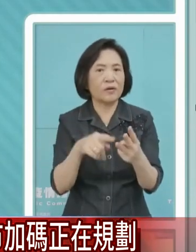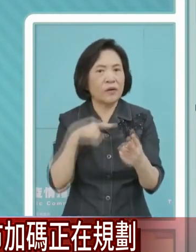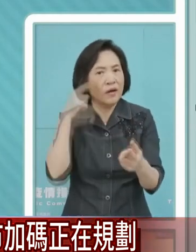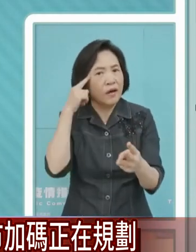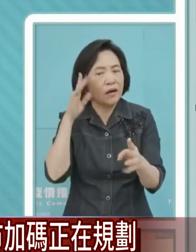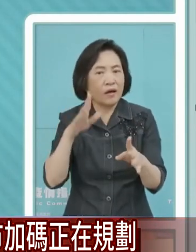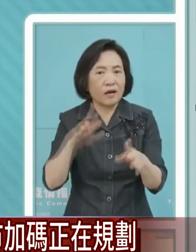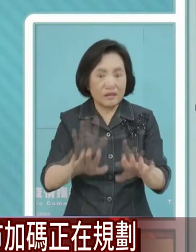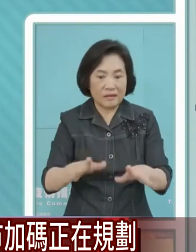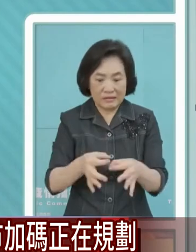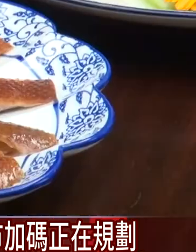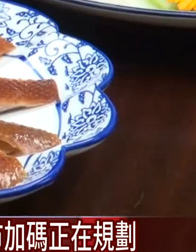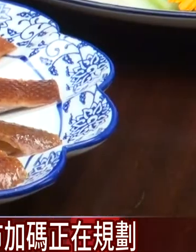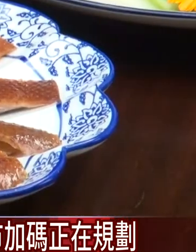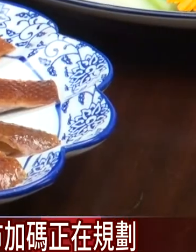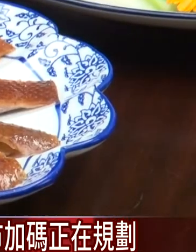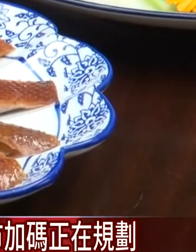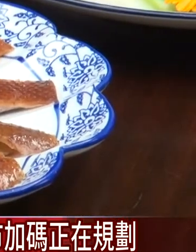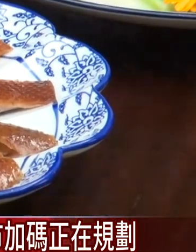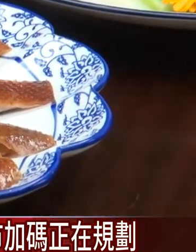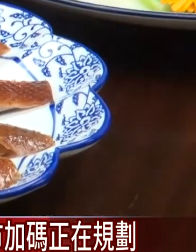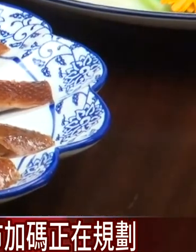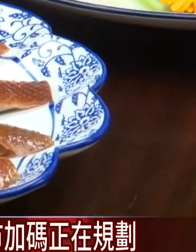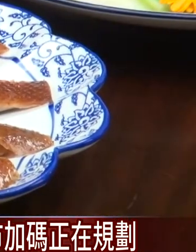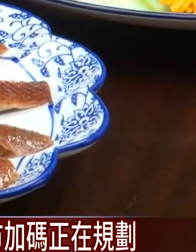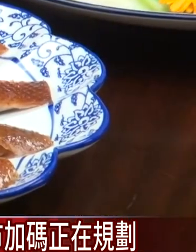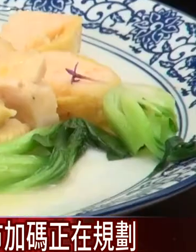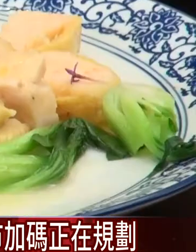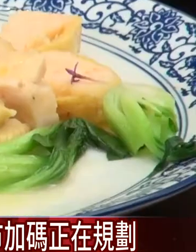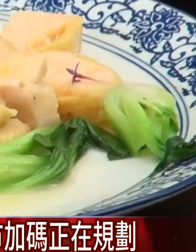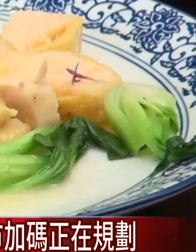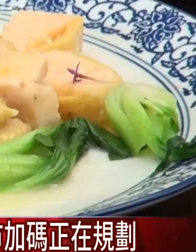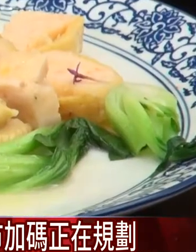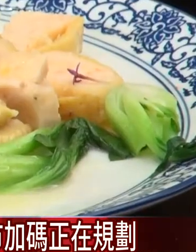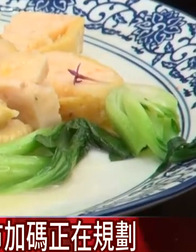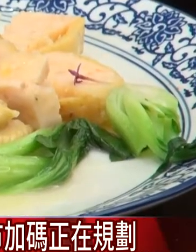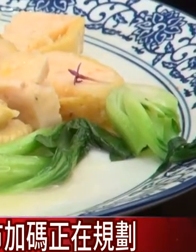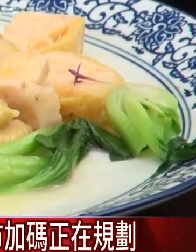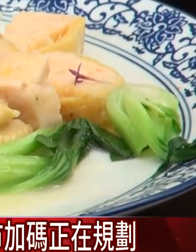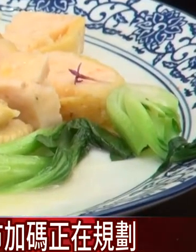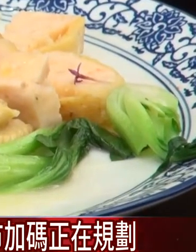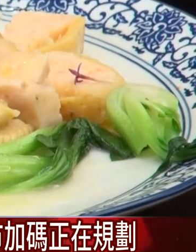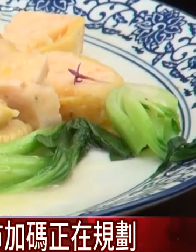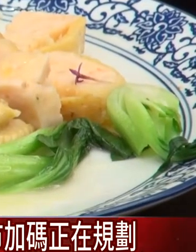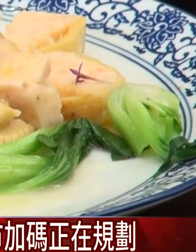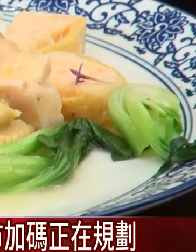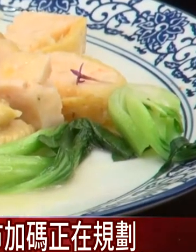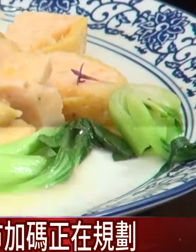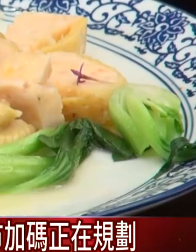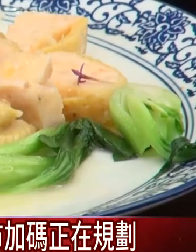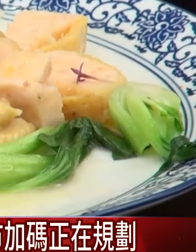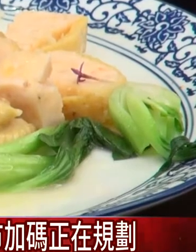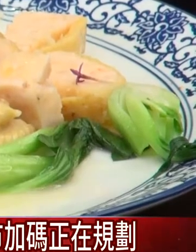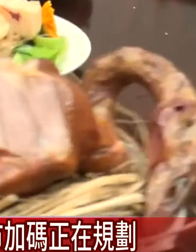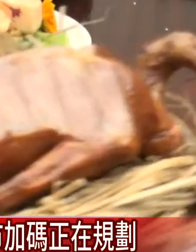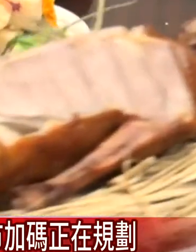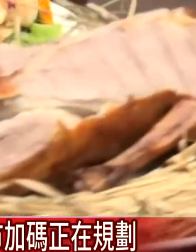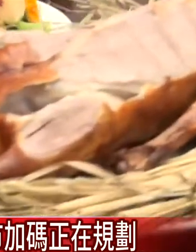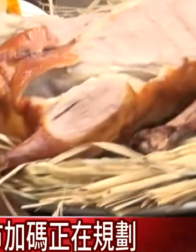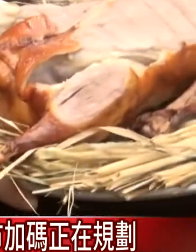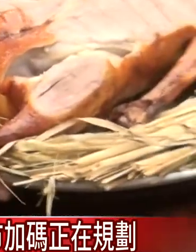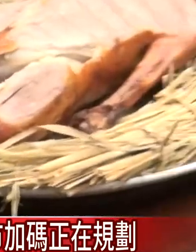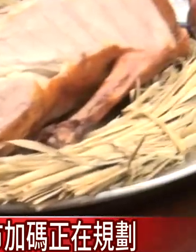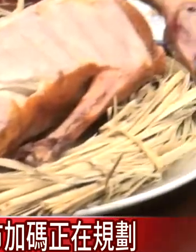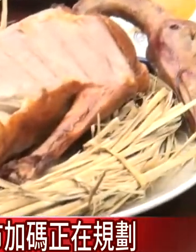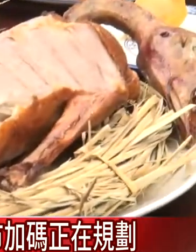根本就不要花什么，就中央只要按一个 Enter。哦，按照每个人几岁以上多少钱，几岁多